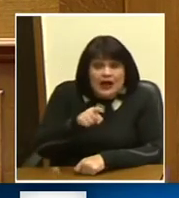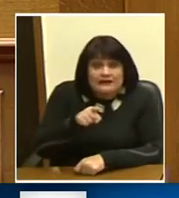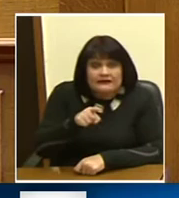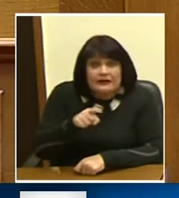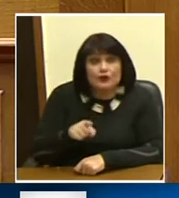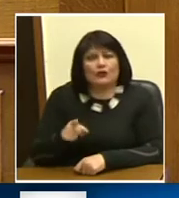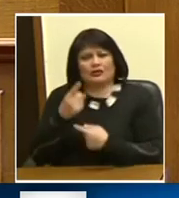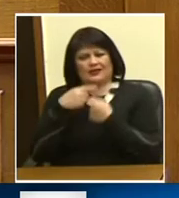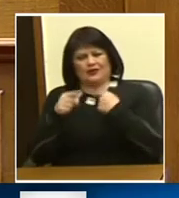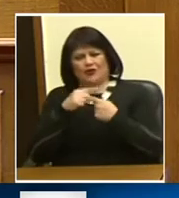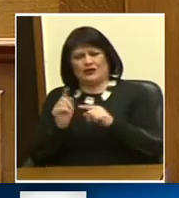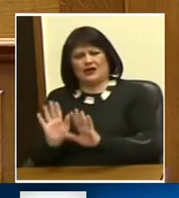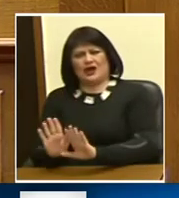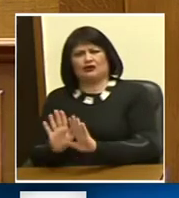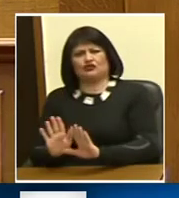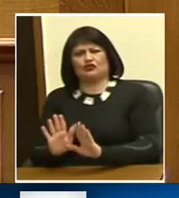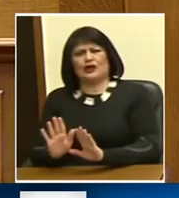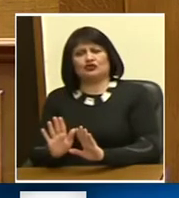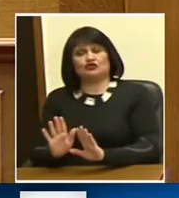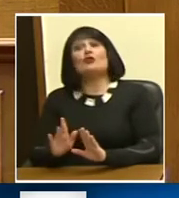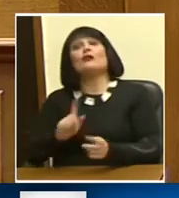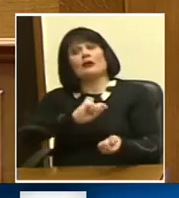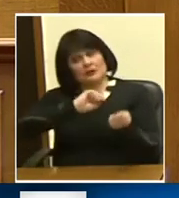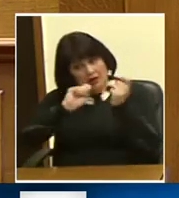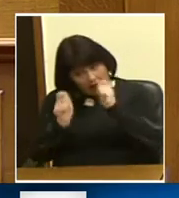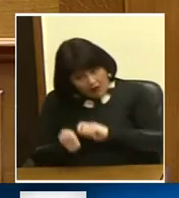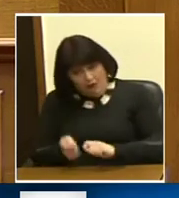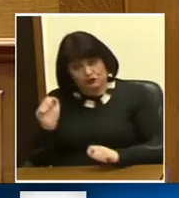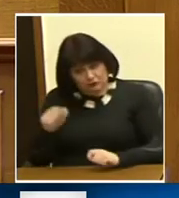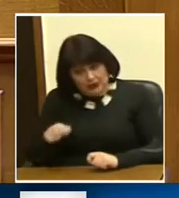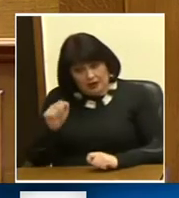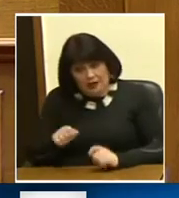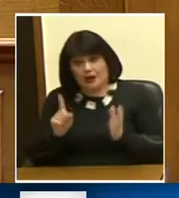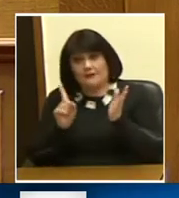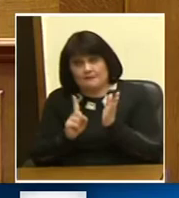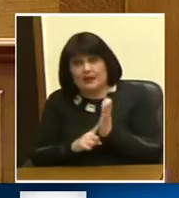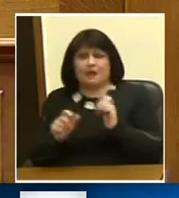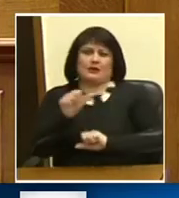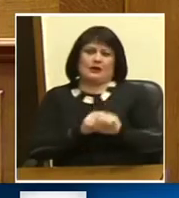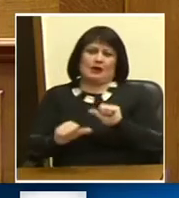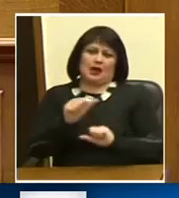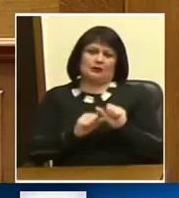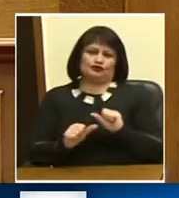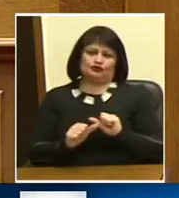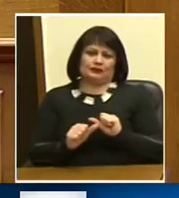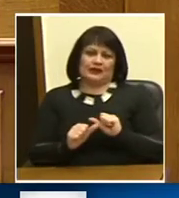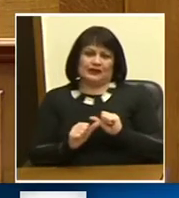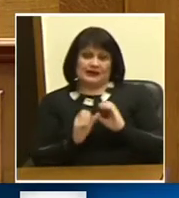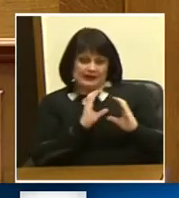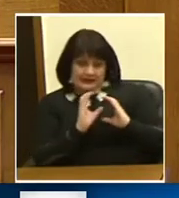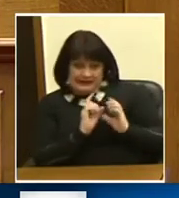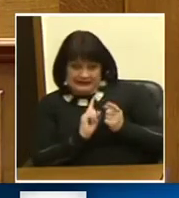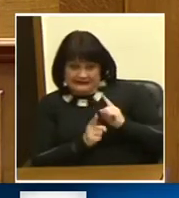άλοθη να πούμε τα αναθεωρούμε, γι' αυτό το λόγο και αυτά πρέπει να αναθεωρηθούν. Συνενέσεις λοιπόν σε